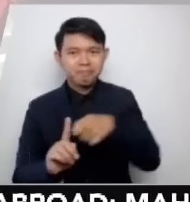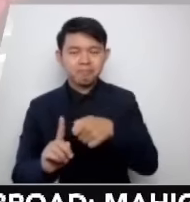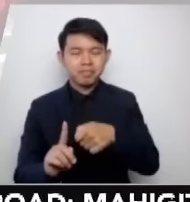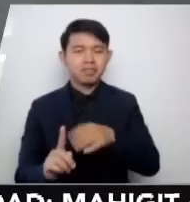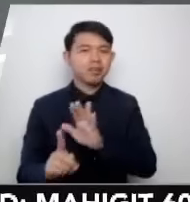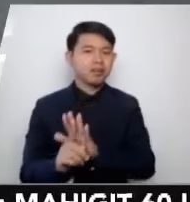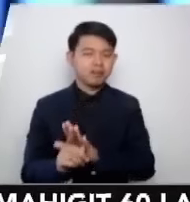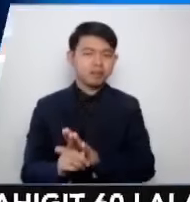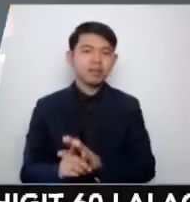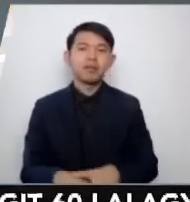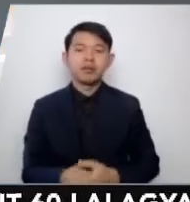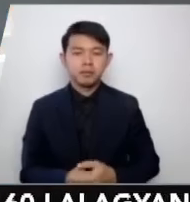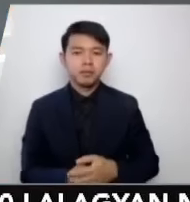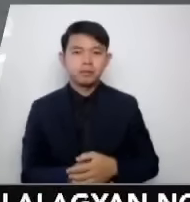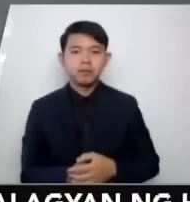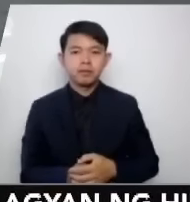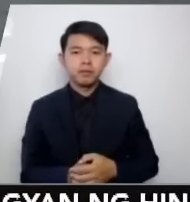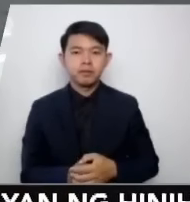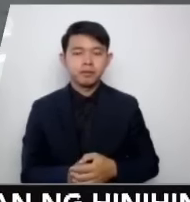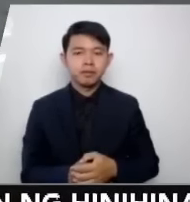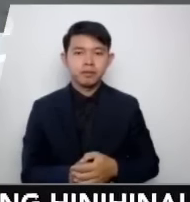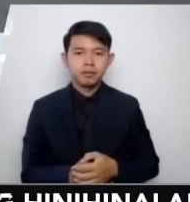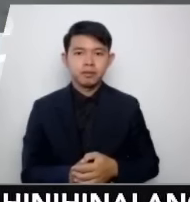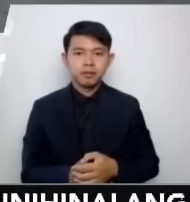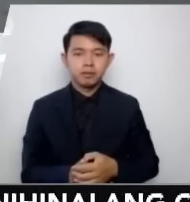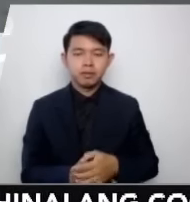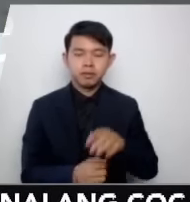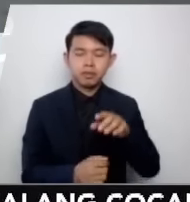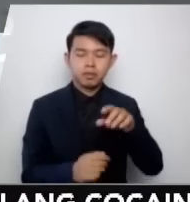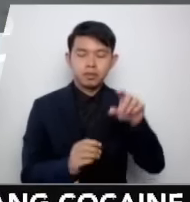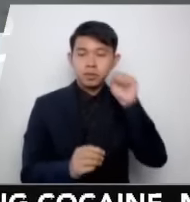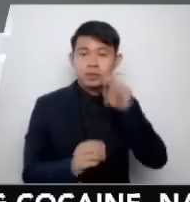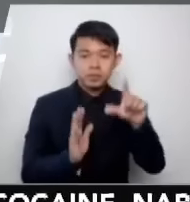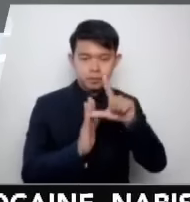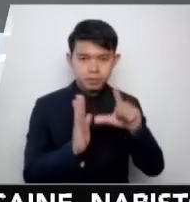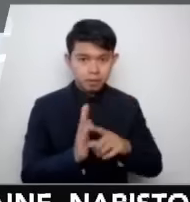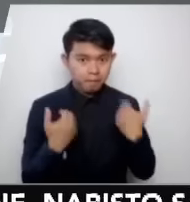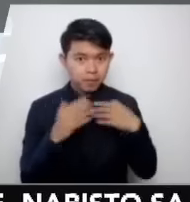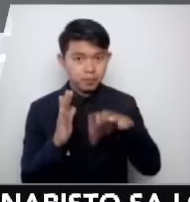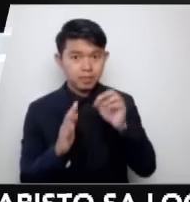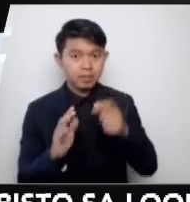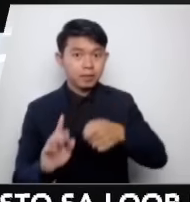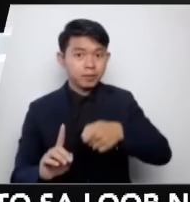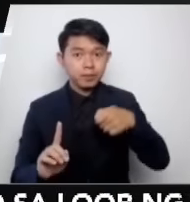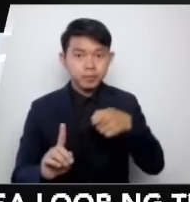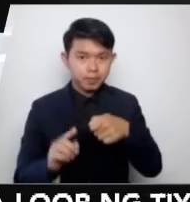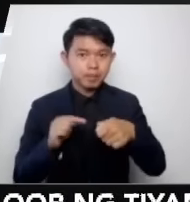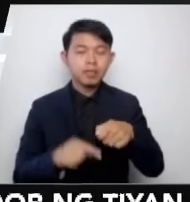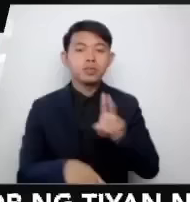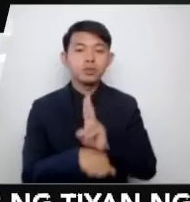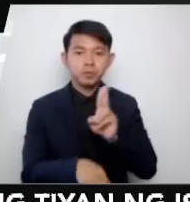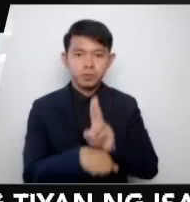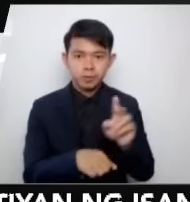anyos na babaeng biktima. Na-recover sa sospek ang kutsilyong ginamit sa krimen. Ayon sa pulisya, bago ang insidente, may